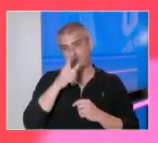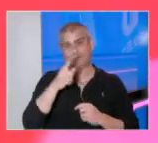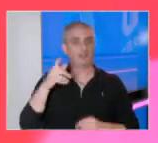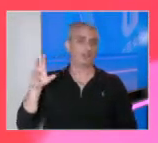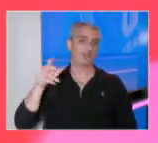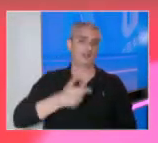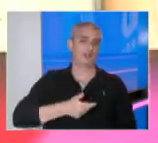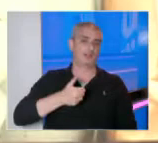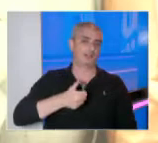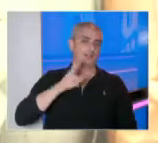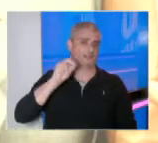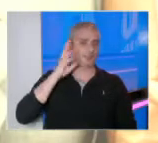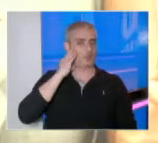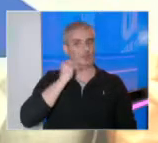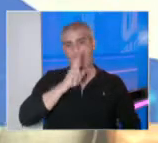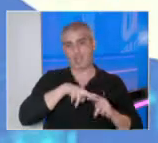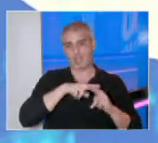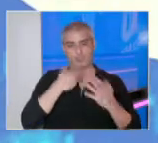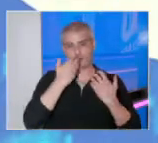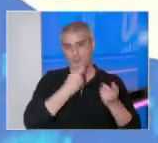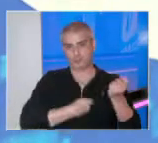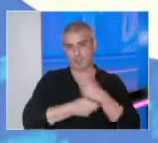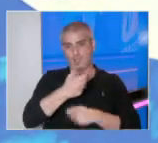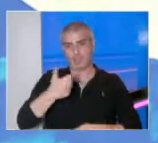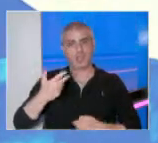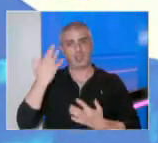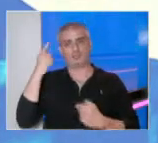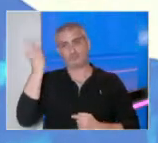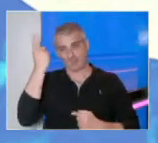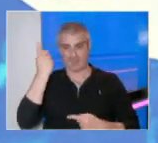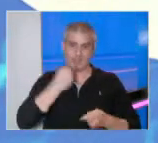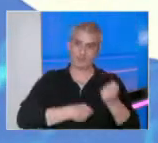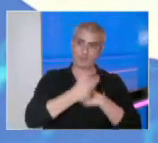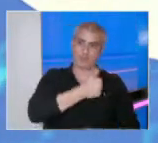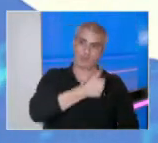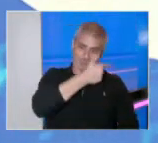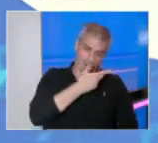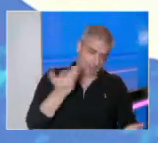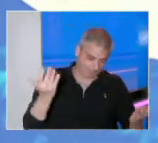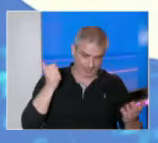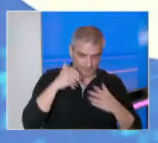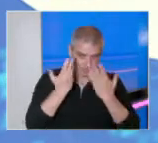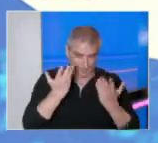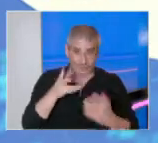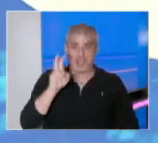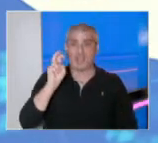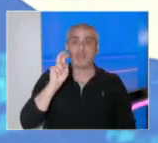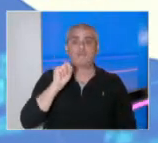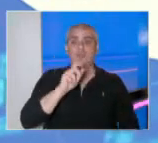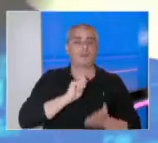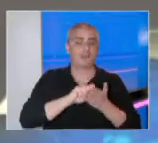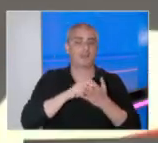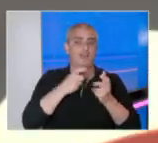ניסנקורן לאחר פרשת חשקל תמורת מנכ״ל שהייתה אתמול בבוקר, זוכים? דיברנו על זה. עקיבא נוביק, כתב